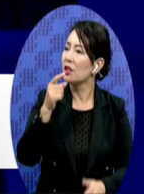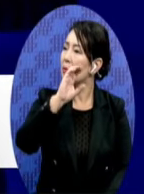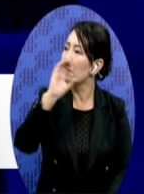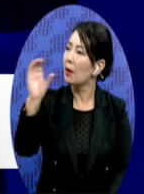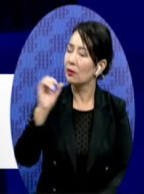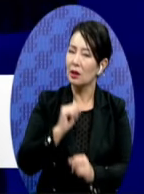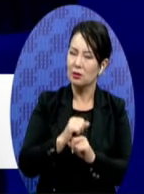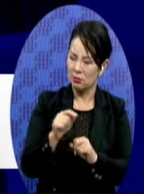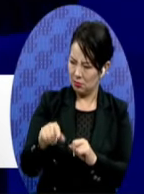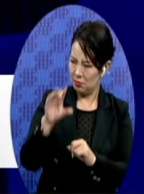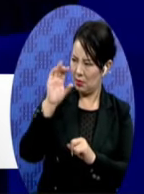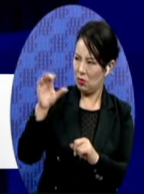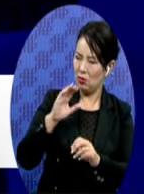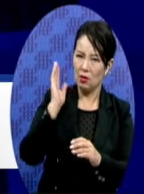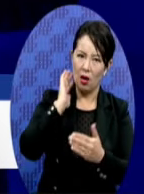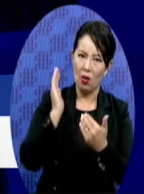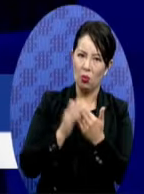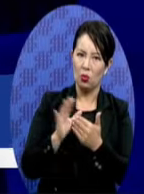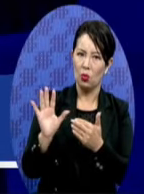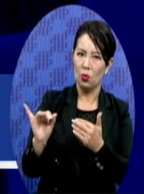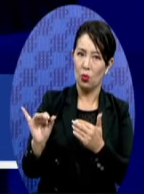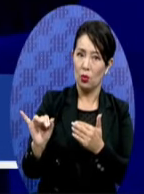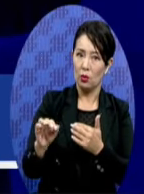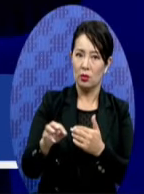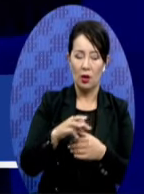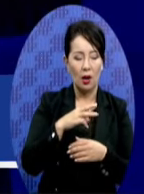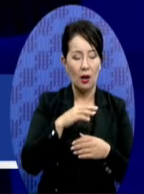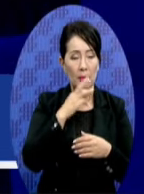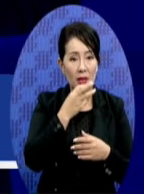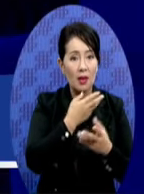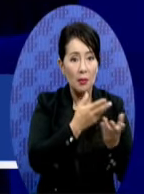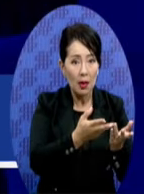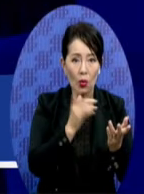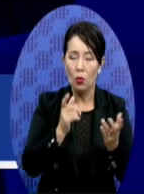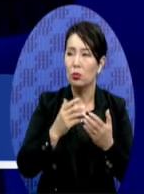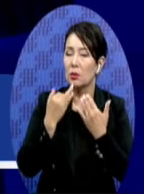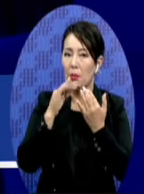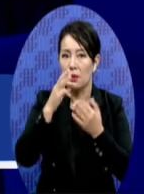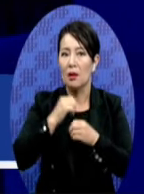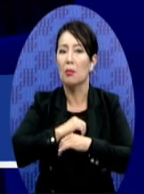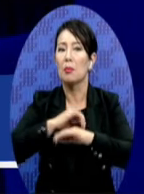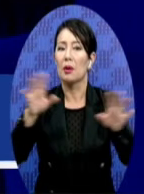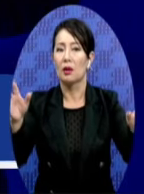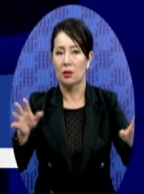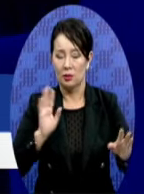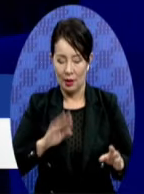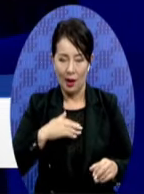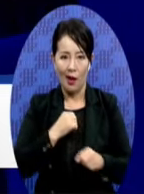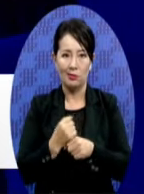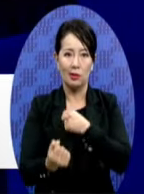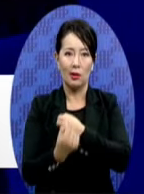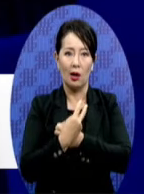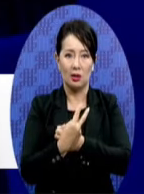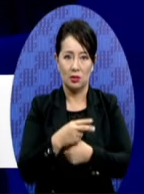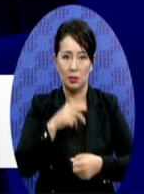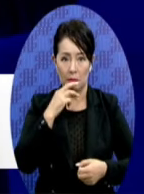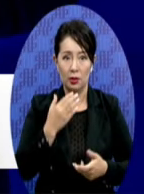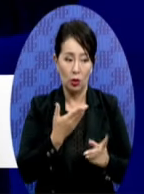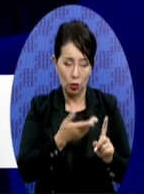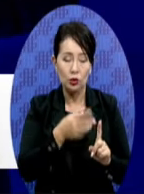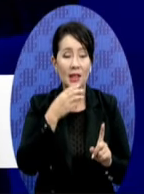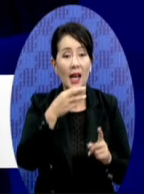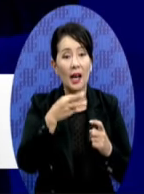үүсэт байгаа авилгын шинжтэй нөхцөл байдлыг авилгатай тэмцэх газарт буюу олон нийт мэдээлээд за өөрөө ажилгүй болсон талаарх болоо мэдээллийг бидэнд өгсөн. За түүний